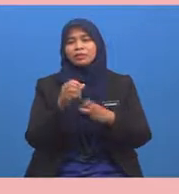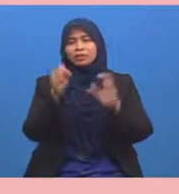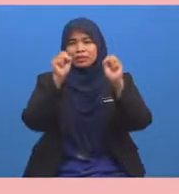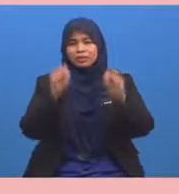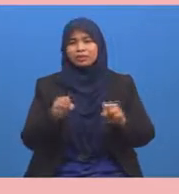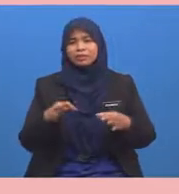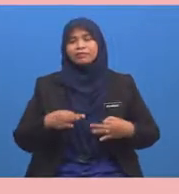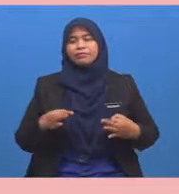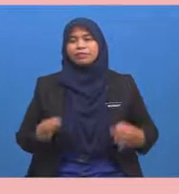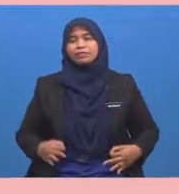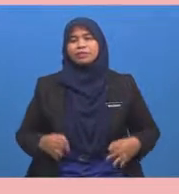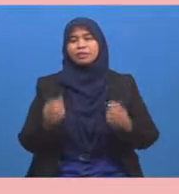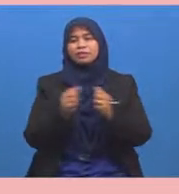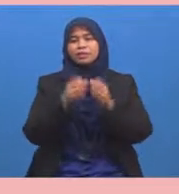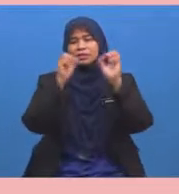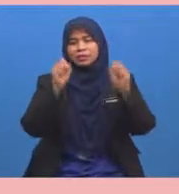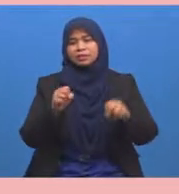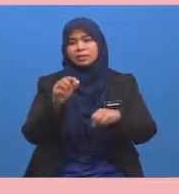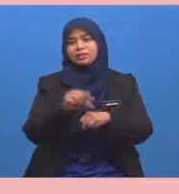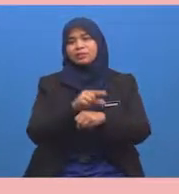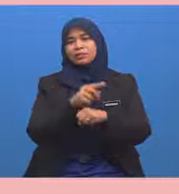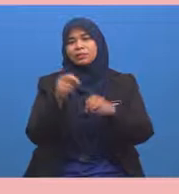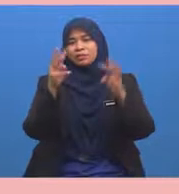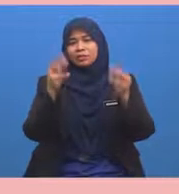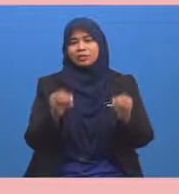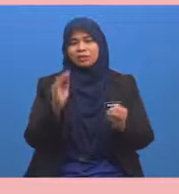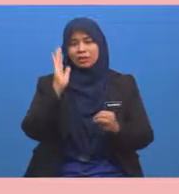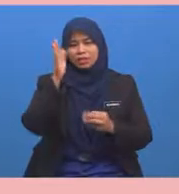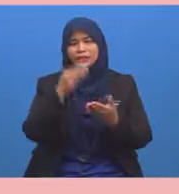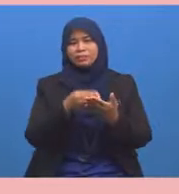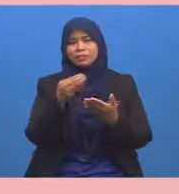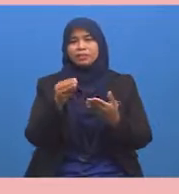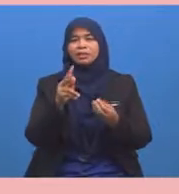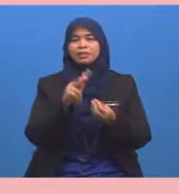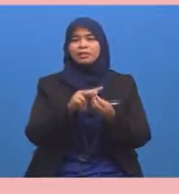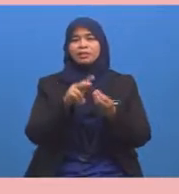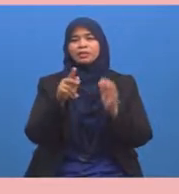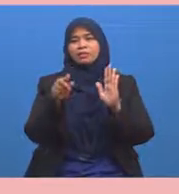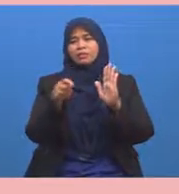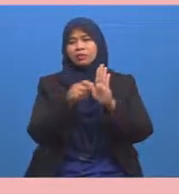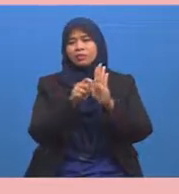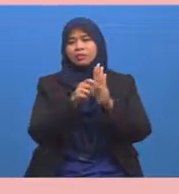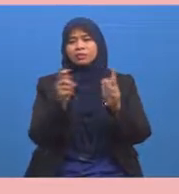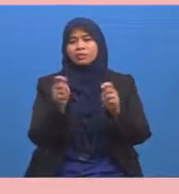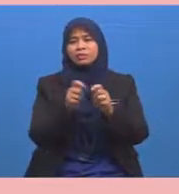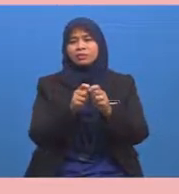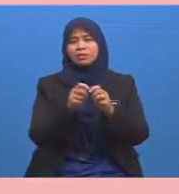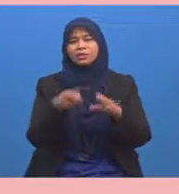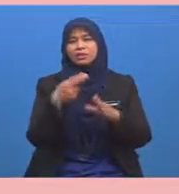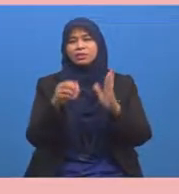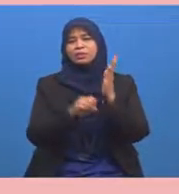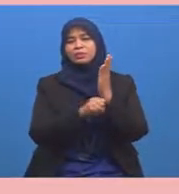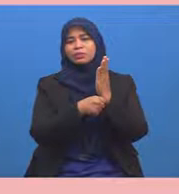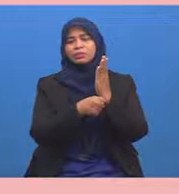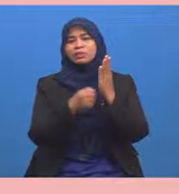fizikal dengan sistem gunaan manusia yang akan memberikan kesan positif seperti penghasilan sumber